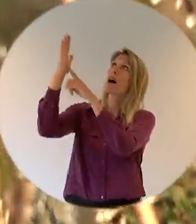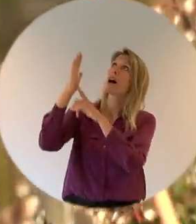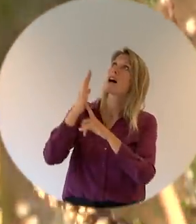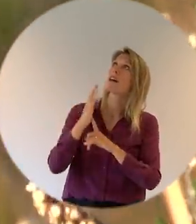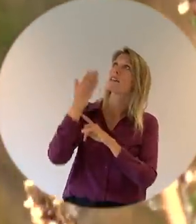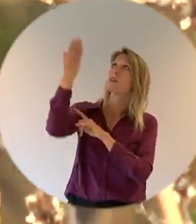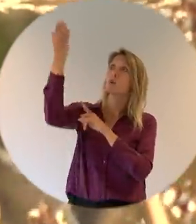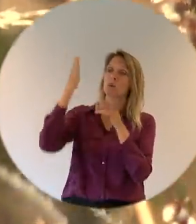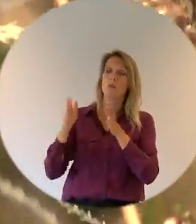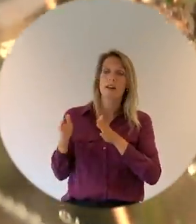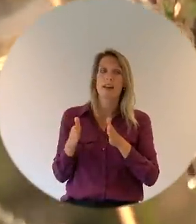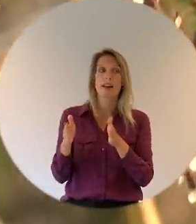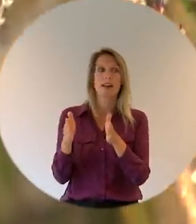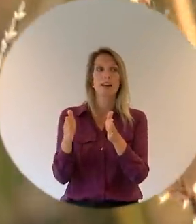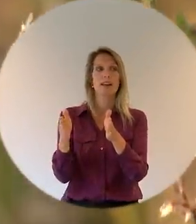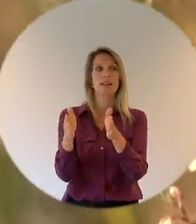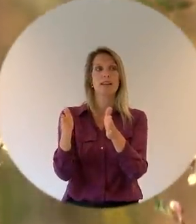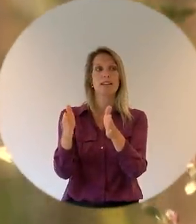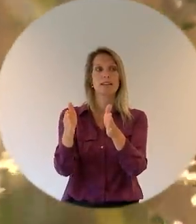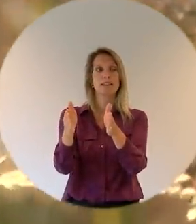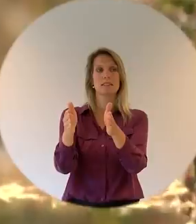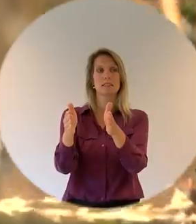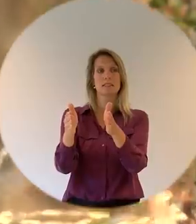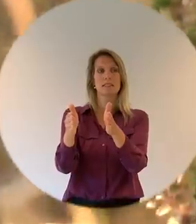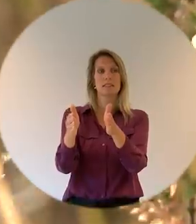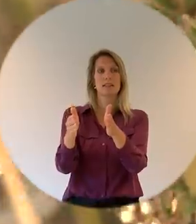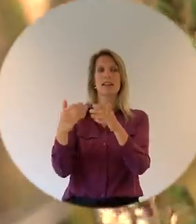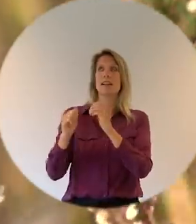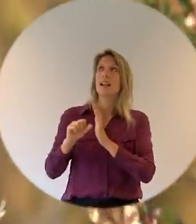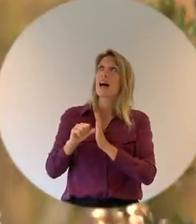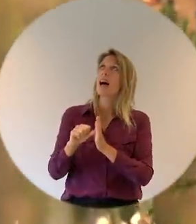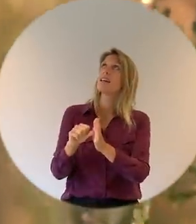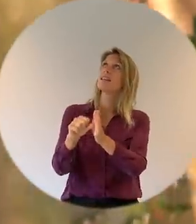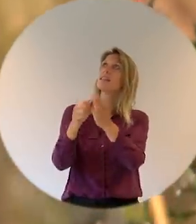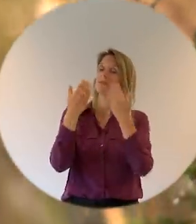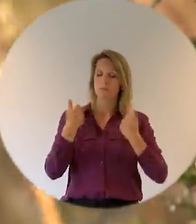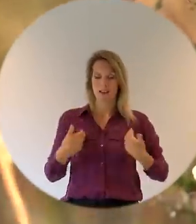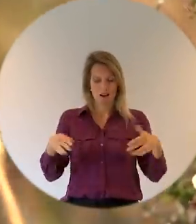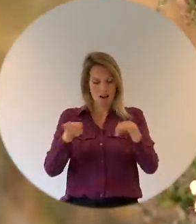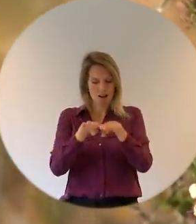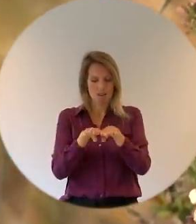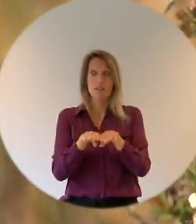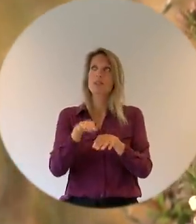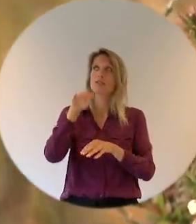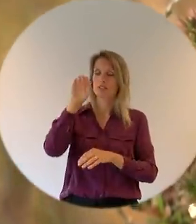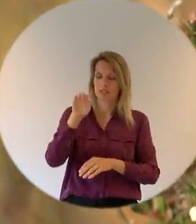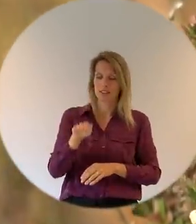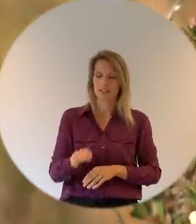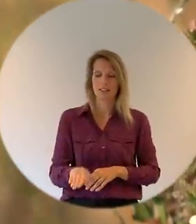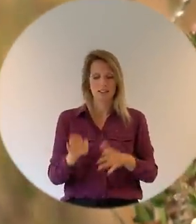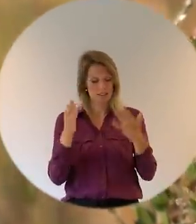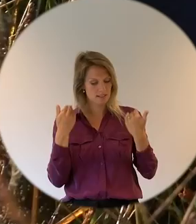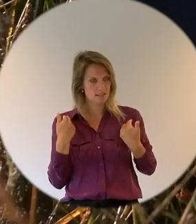Wijs mij uw weg en leid mij als